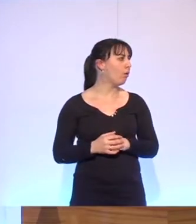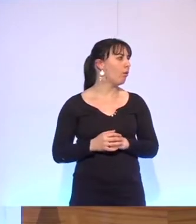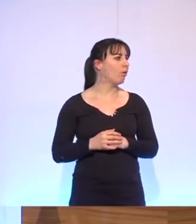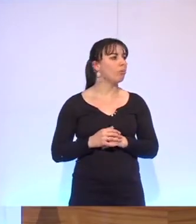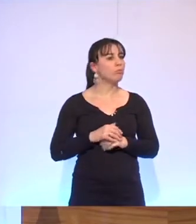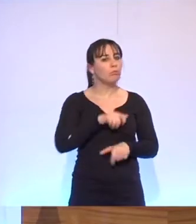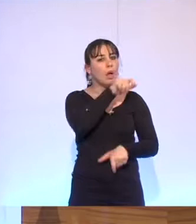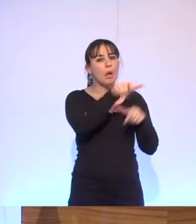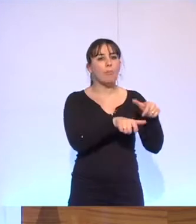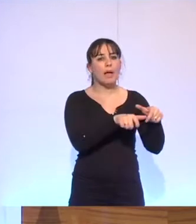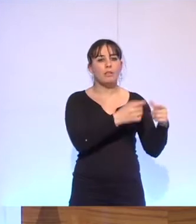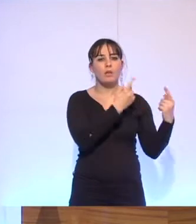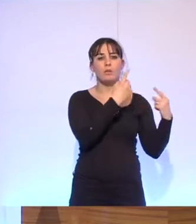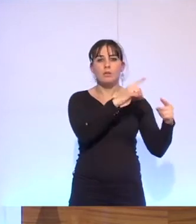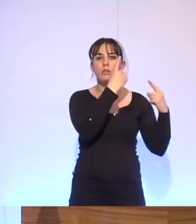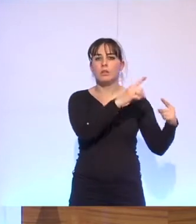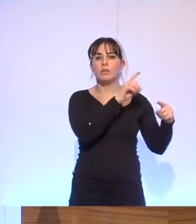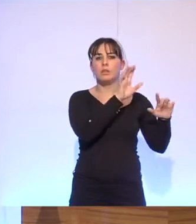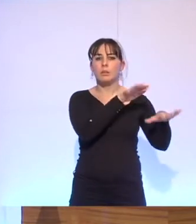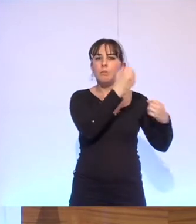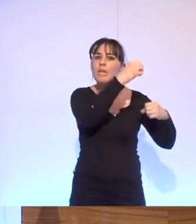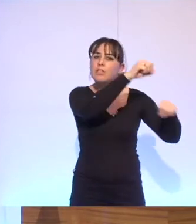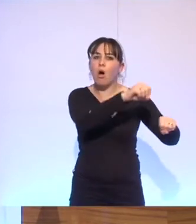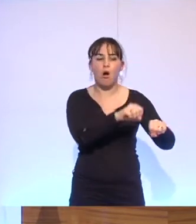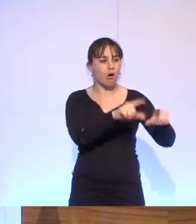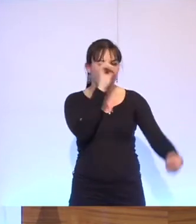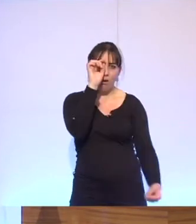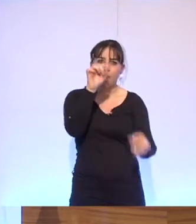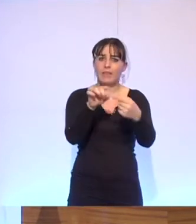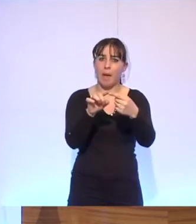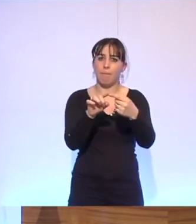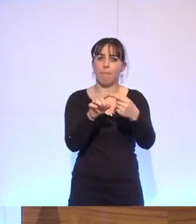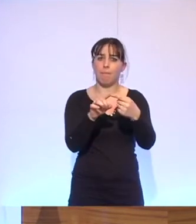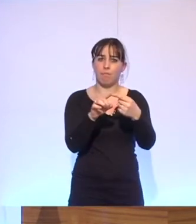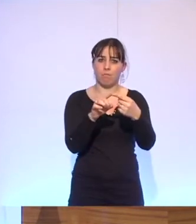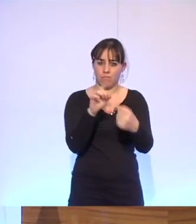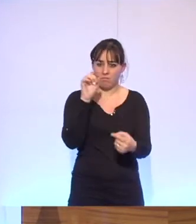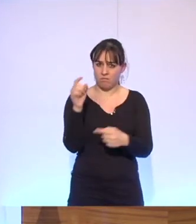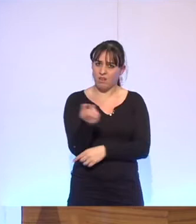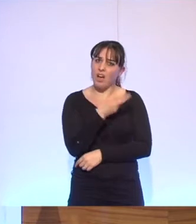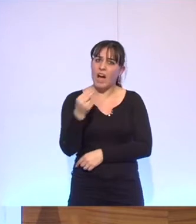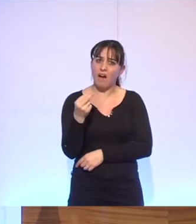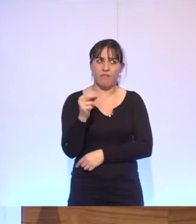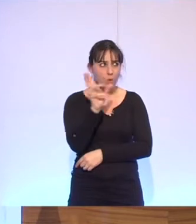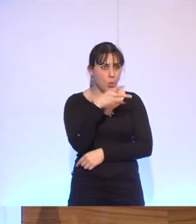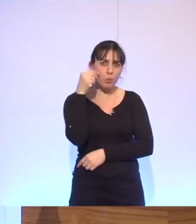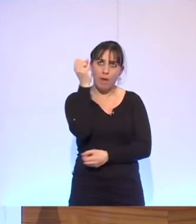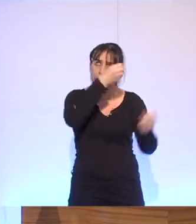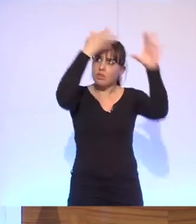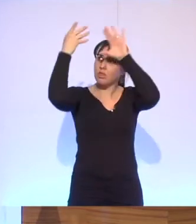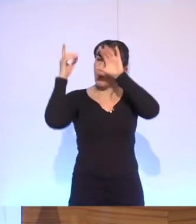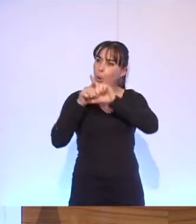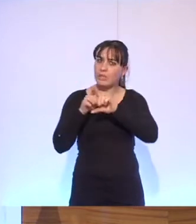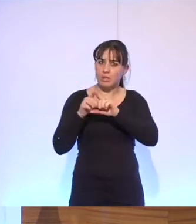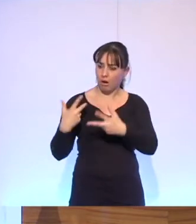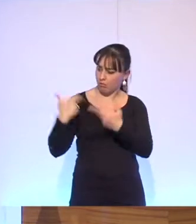aux militants qui sont là aujourd'hui, mobilisés autour de cette question grave, humaine, qui